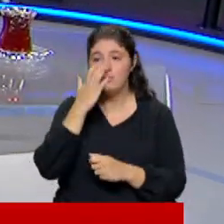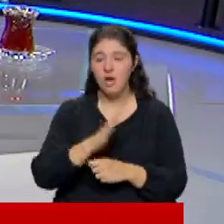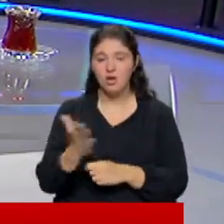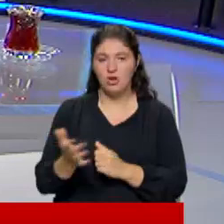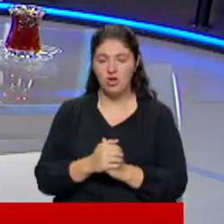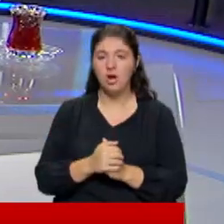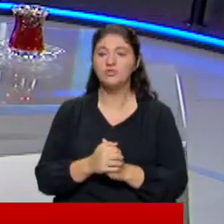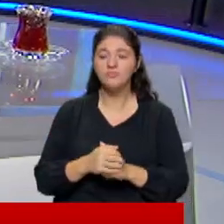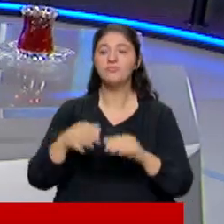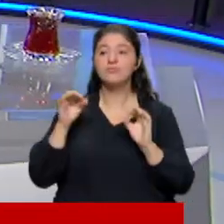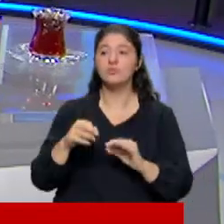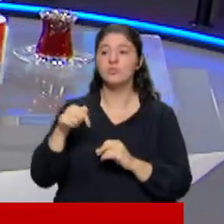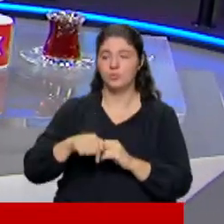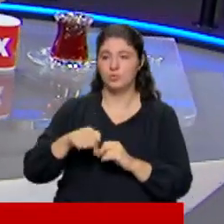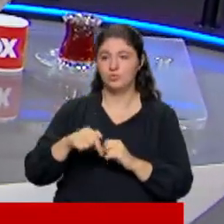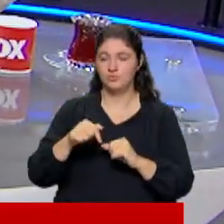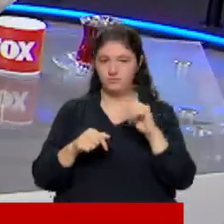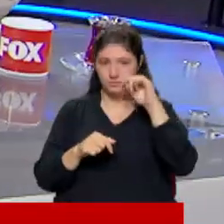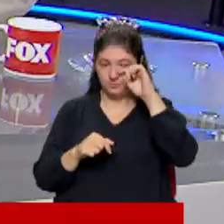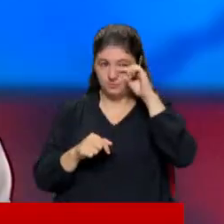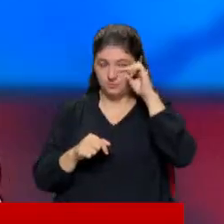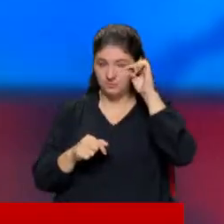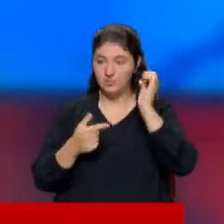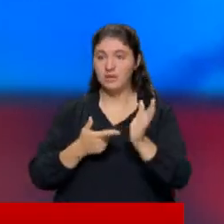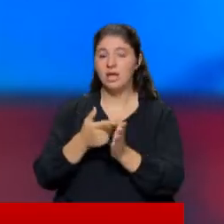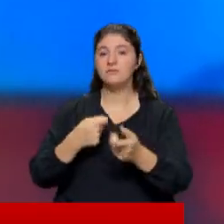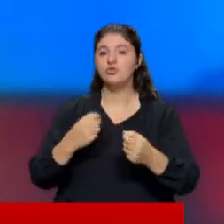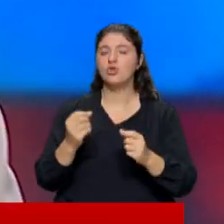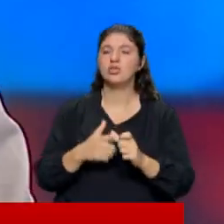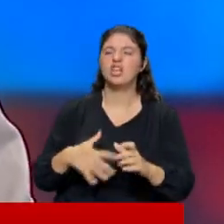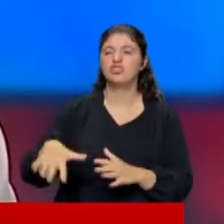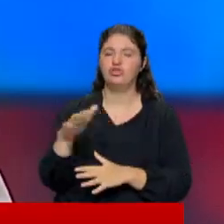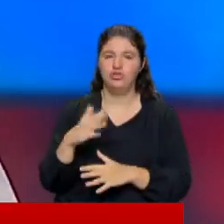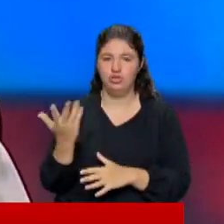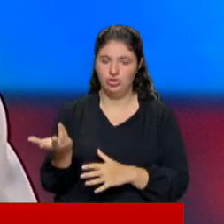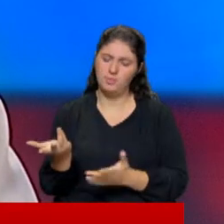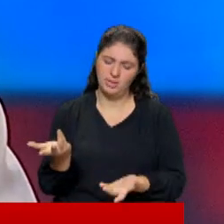bekliyor. Şimdi bugün tarım sektörü tabii çok geniş bir sektör.